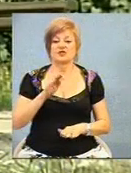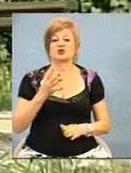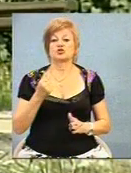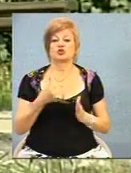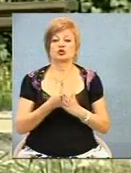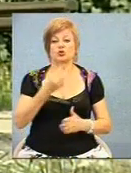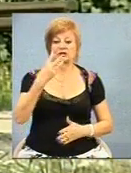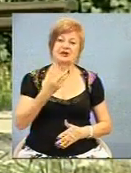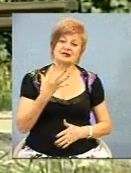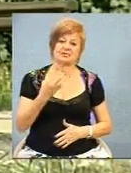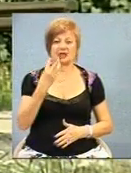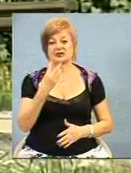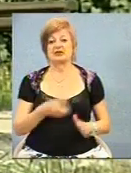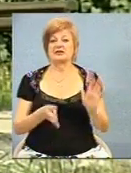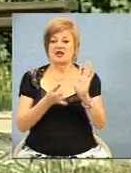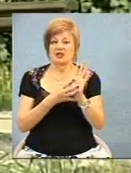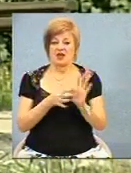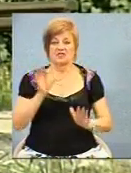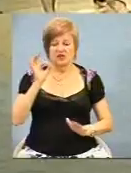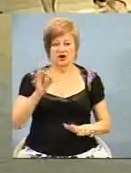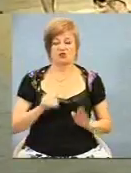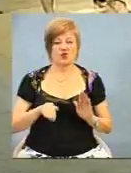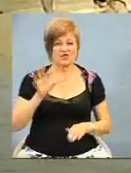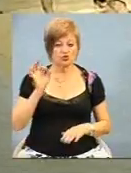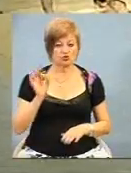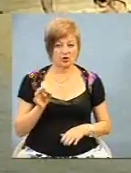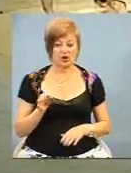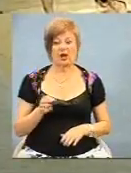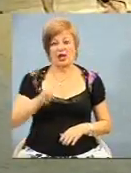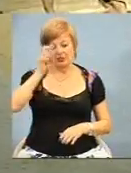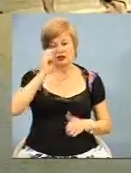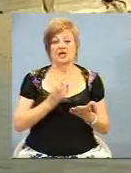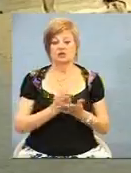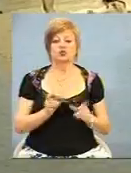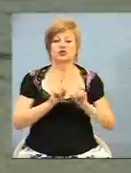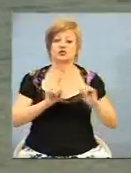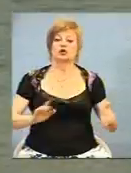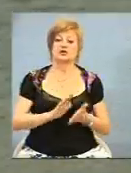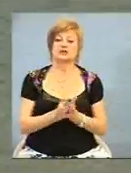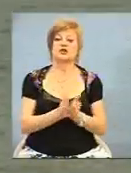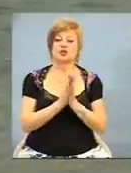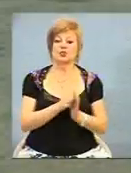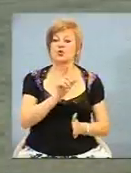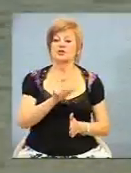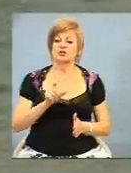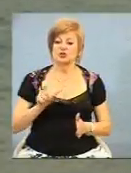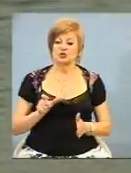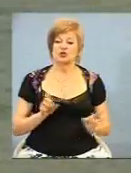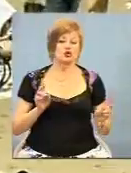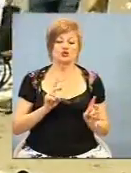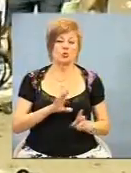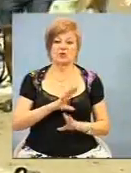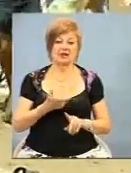повітря до 35-39 градусів вище нуля. Прес-центр Держслужби з надзвичайних ситуацій звертається до містян, аби